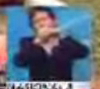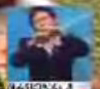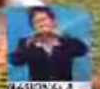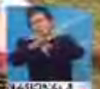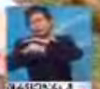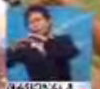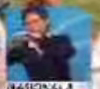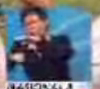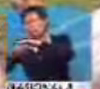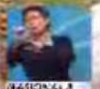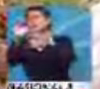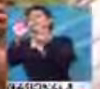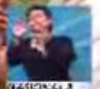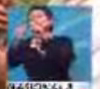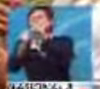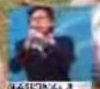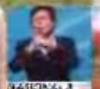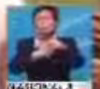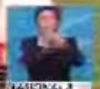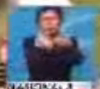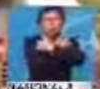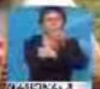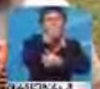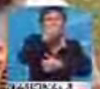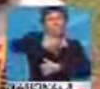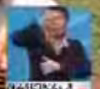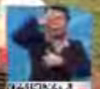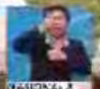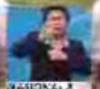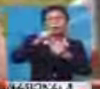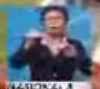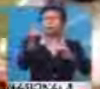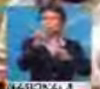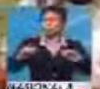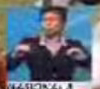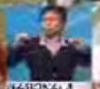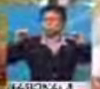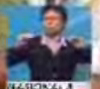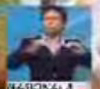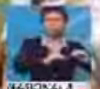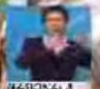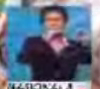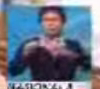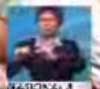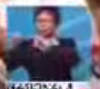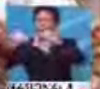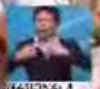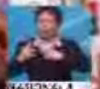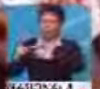bawah 10 tahun. Penjaga gol terbaik kedua-dua peringkat umur turut diberikan penghargaan.